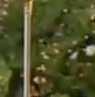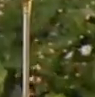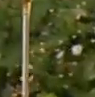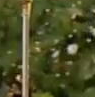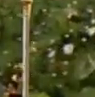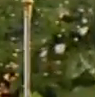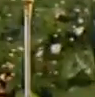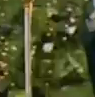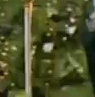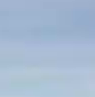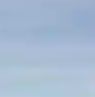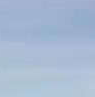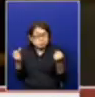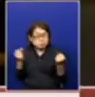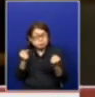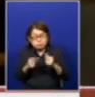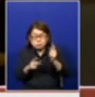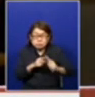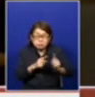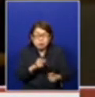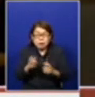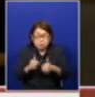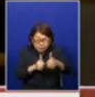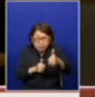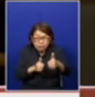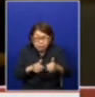จะชนกันเบียดเสียดยัดเยียดซื้อของ